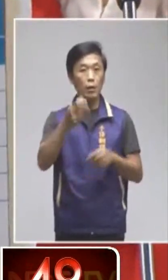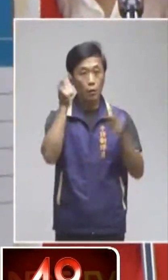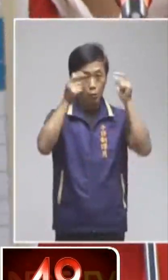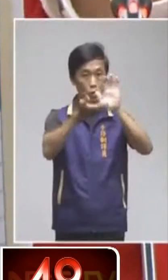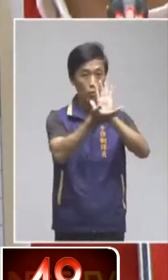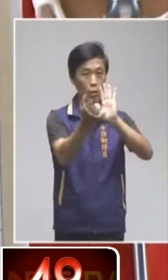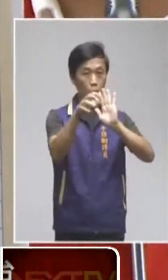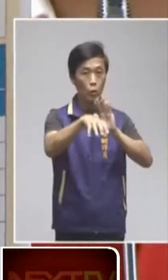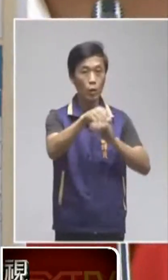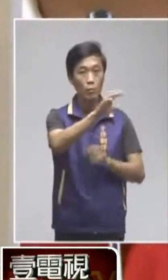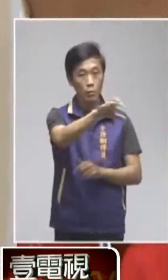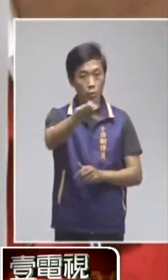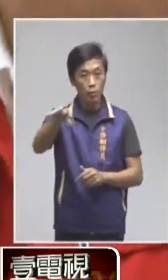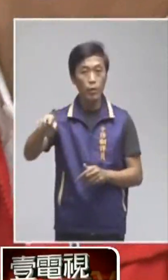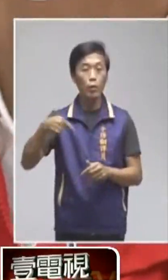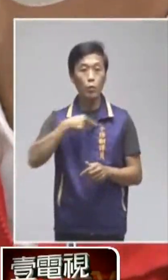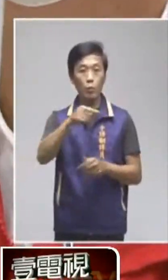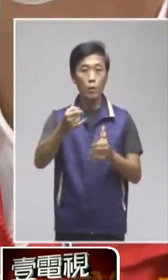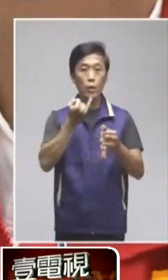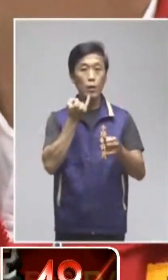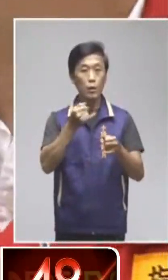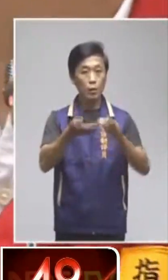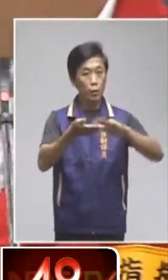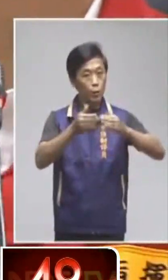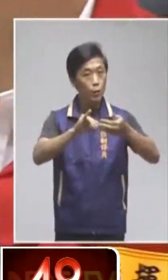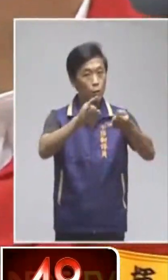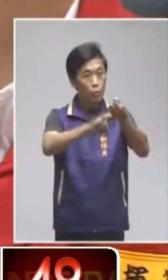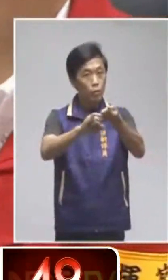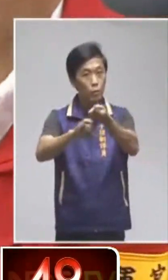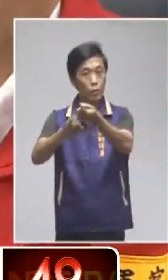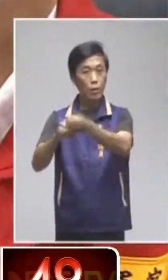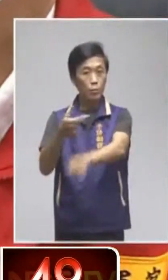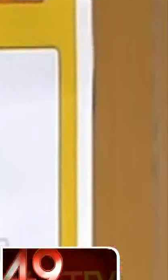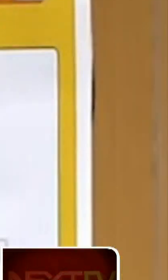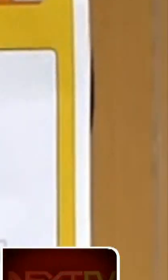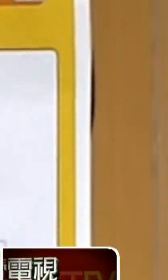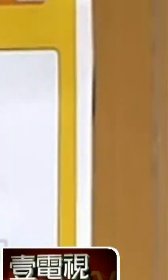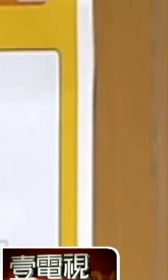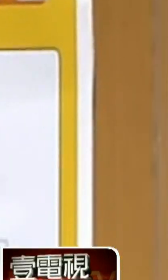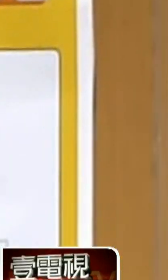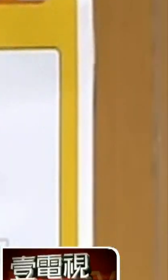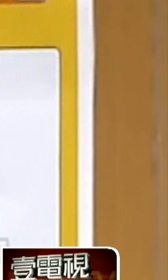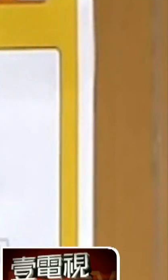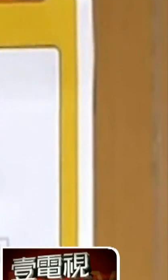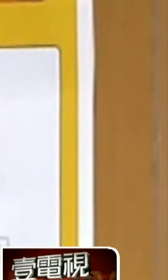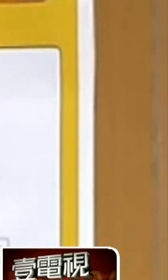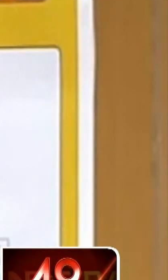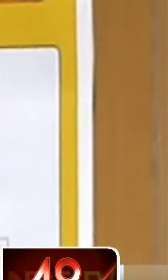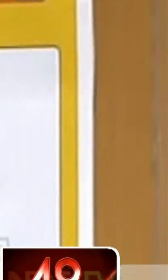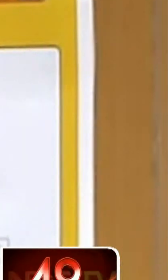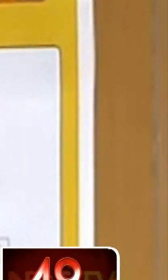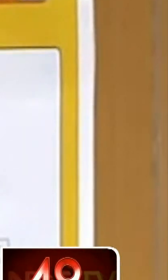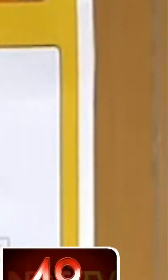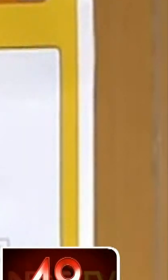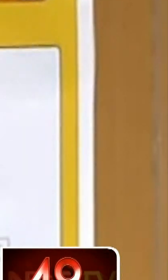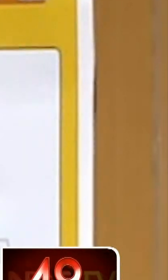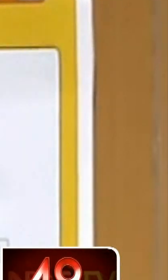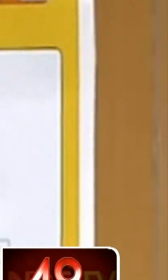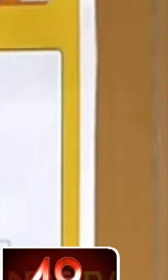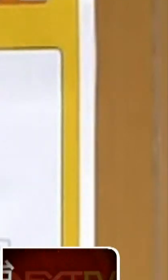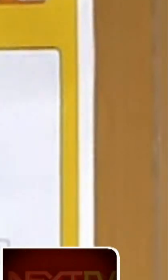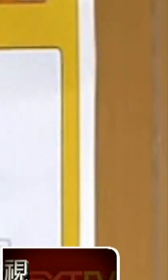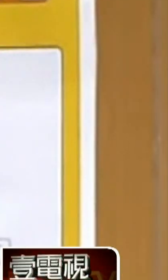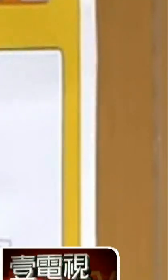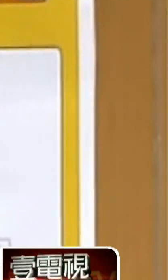这几个地方，我们有采预约，好，这个施打的部分 还是慢了一步，没约到也没关系，因为